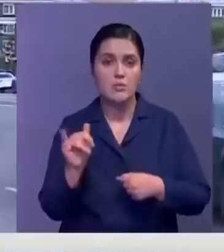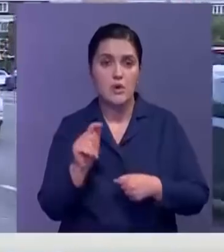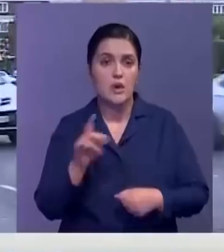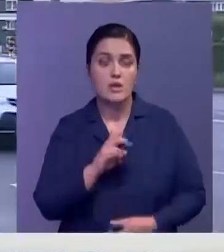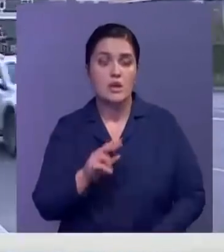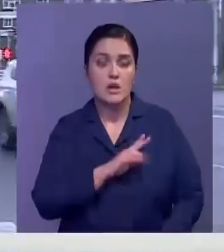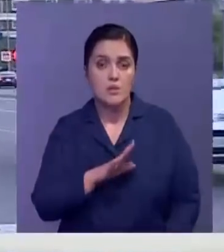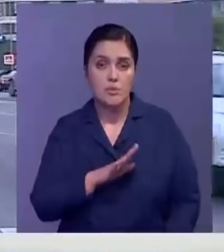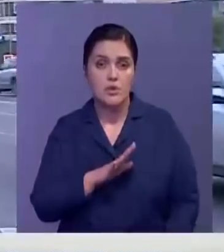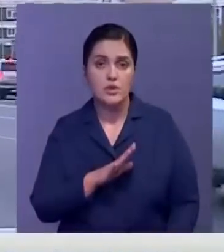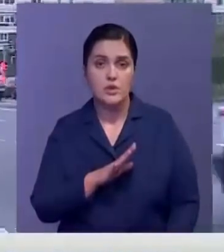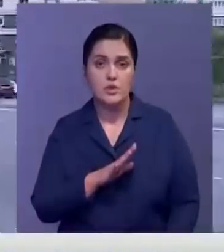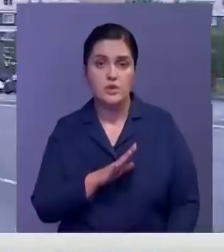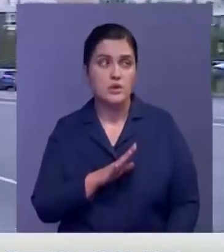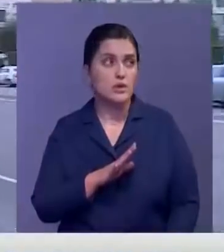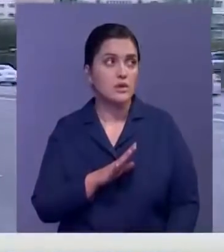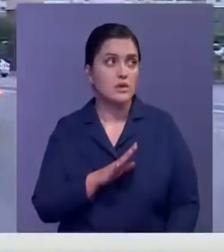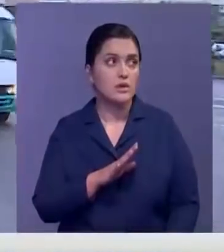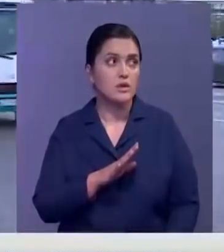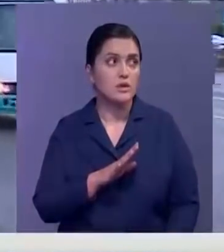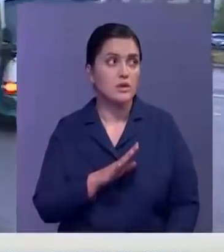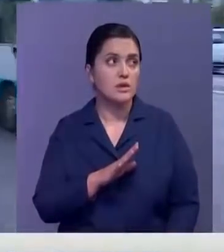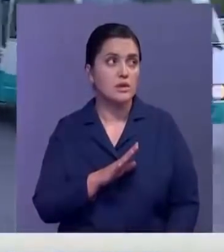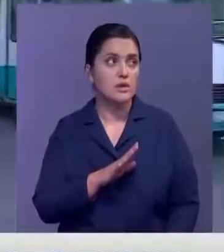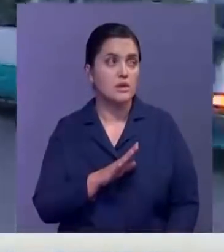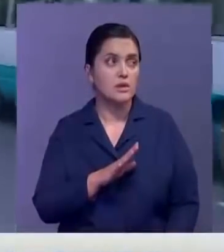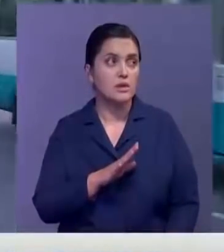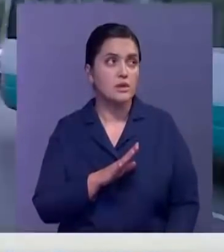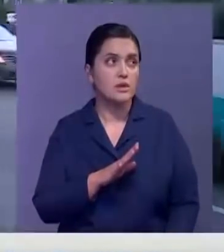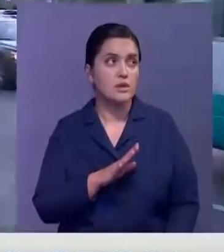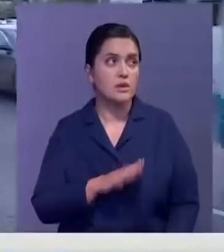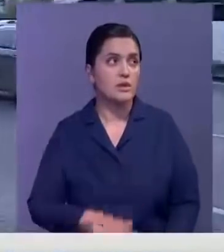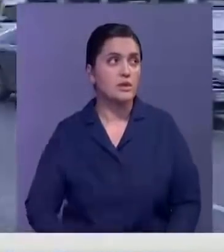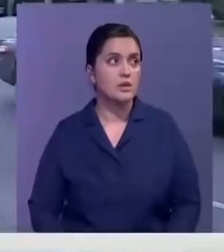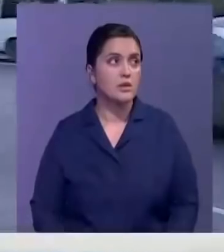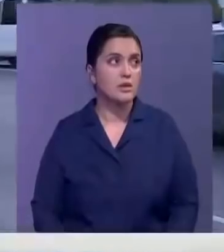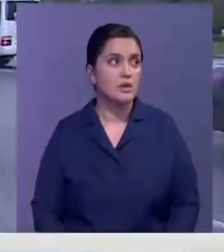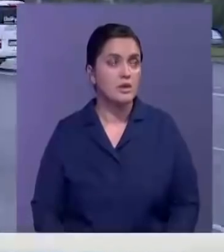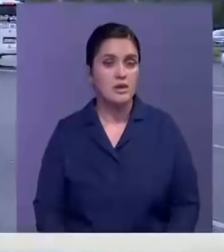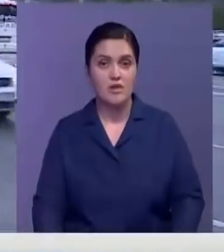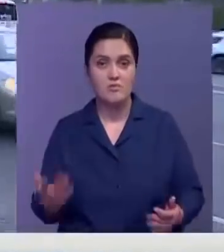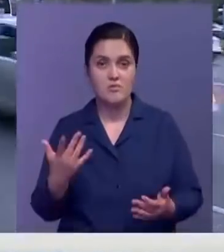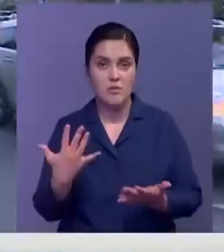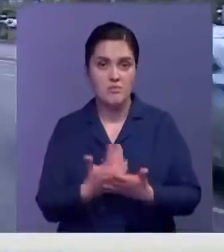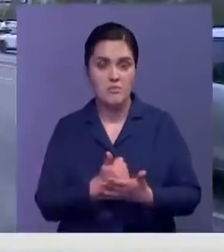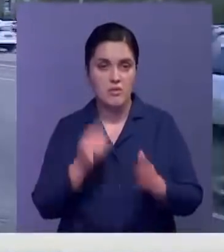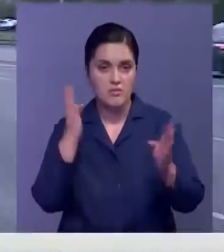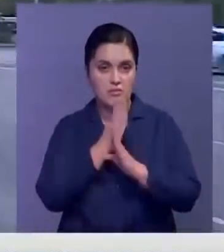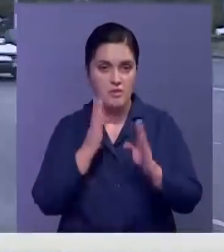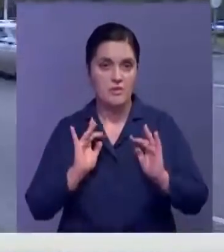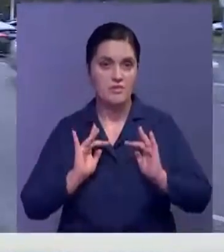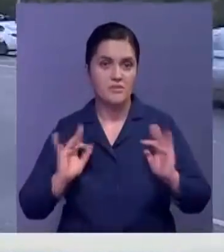Я не знаю, как так получилось, но прямо вот сейчас никого абсолютно нет на этой остановке. Люди как будто уехали в